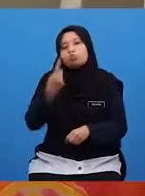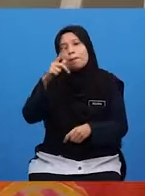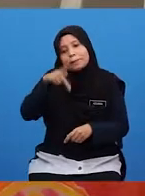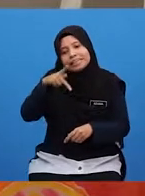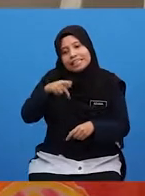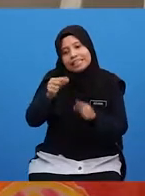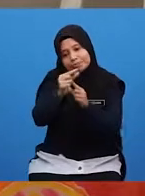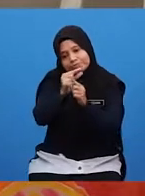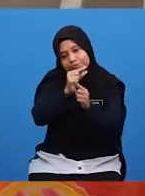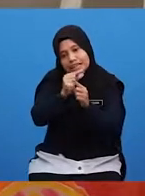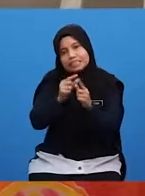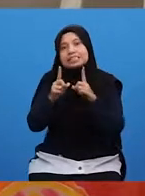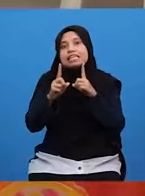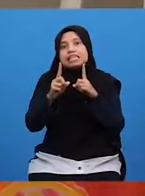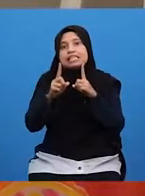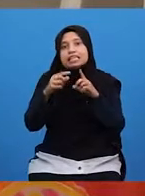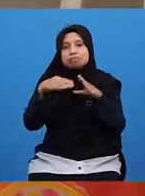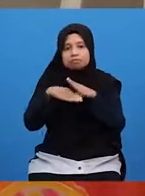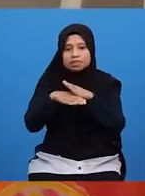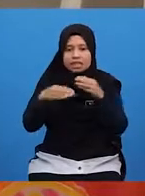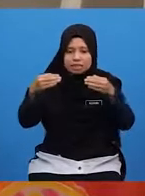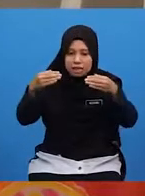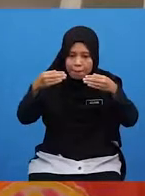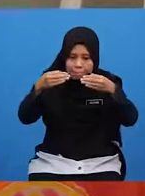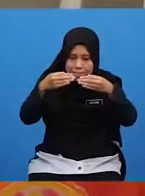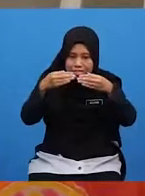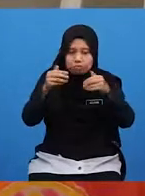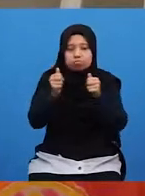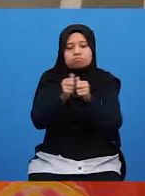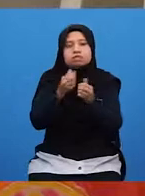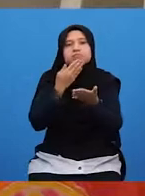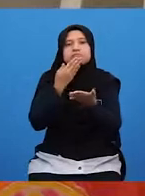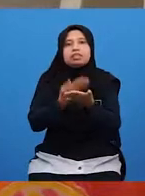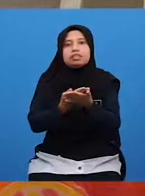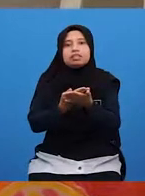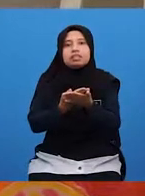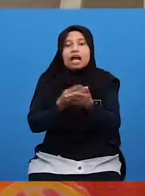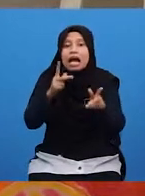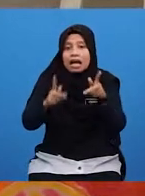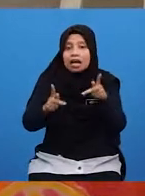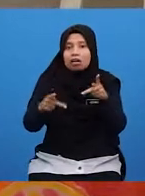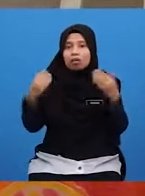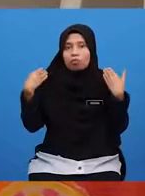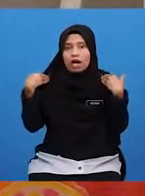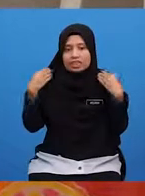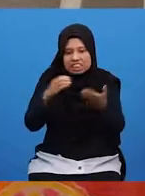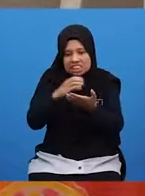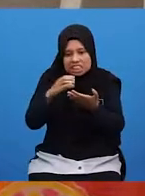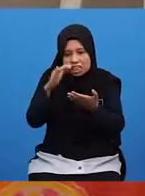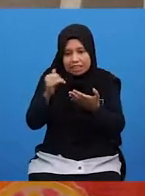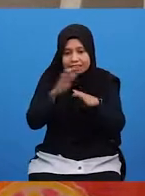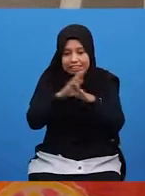memastikan garisan lilin dalam keadaan bersambung dengan baik. Sekiranya terdapat cantingan yang